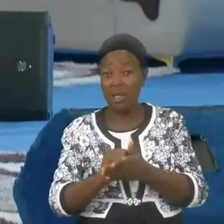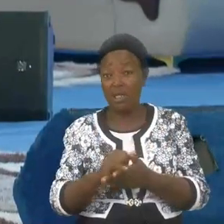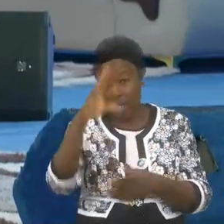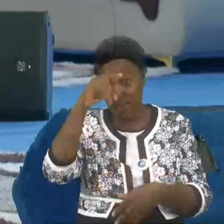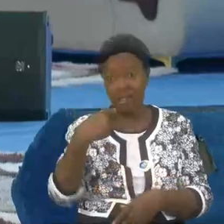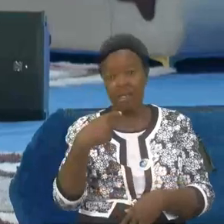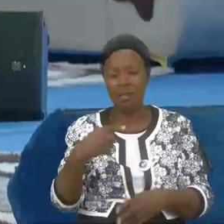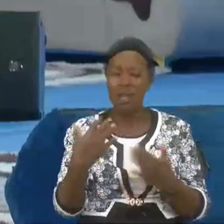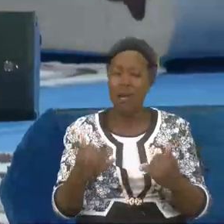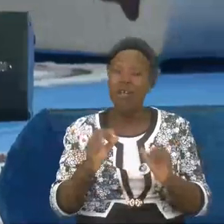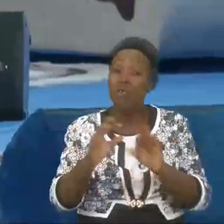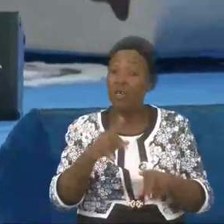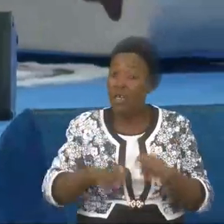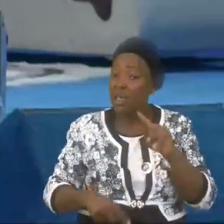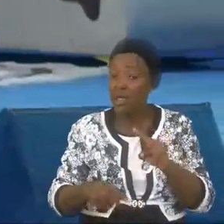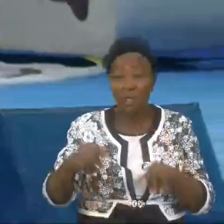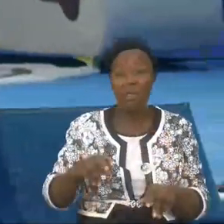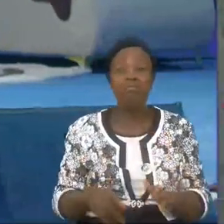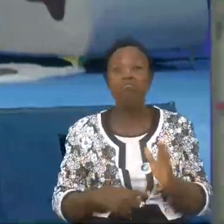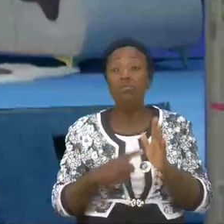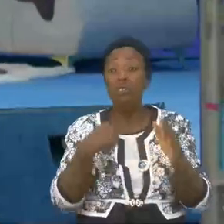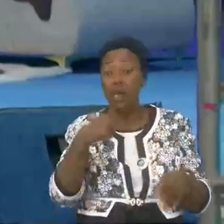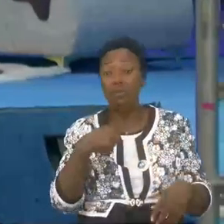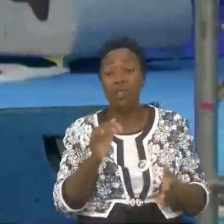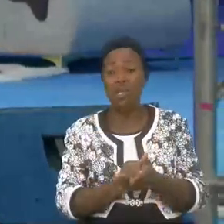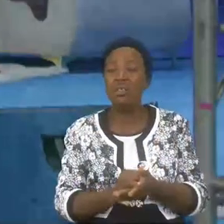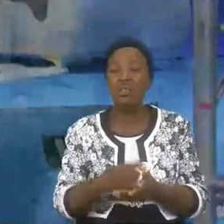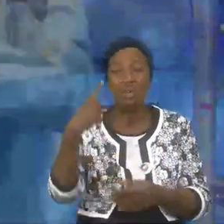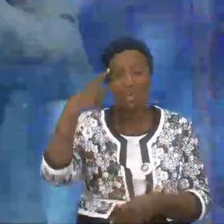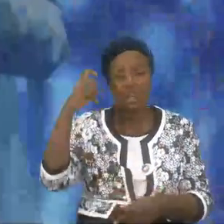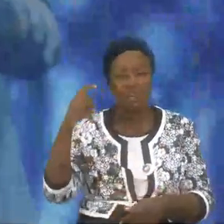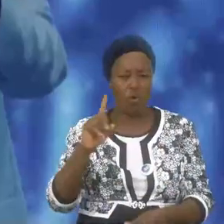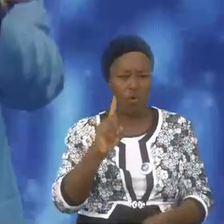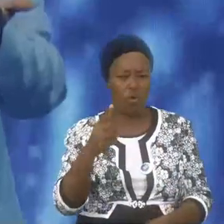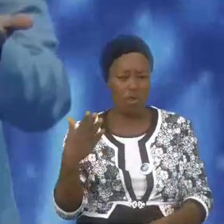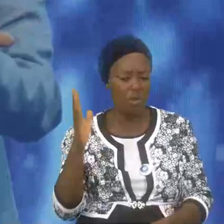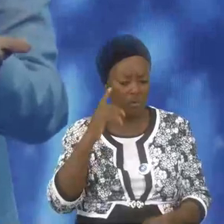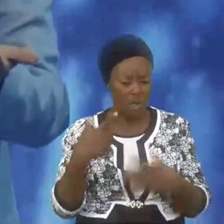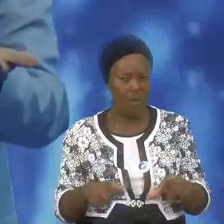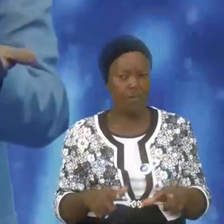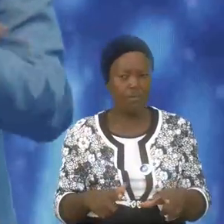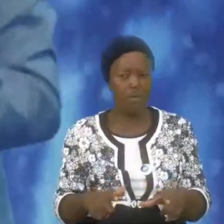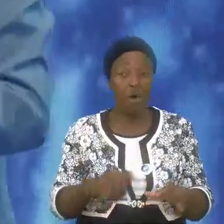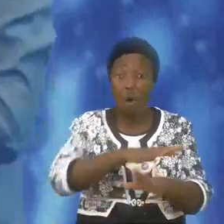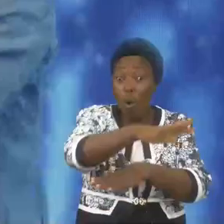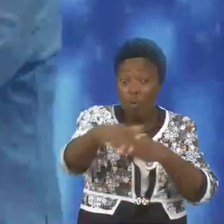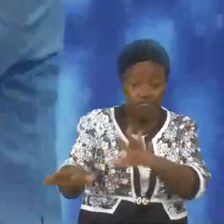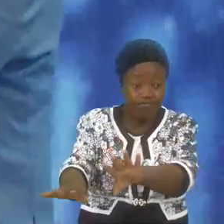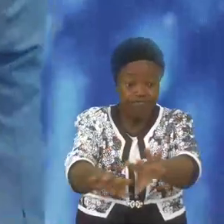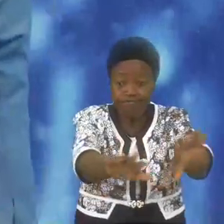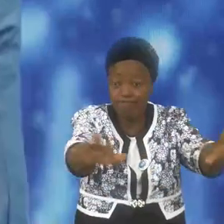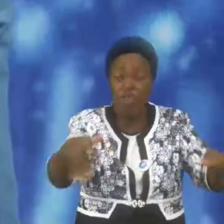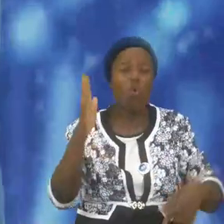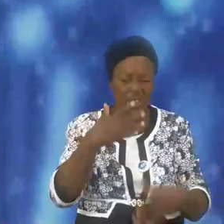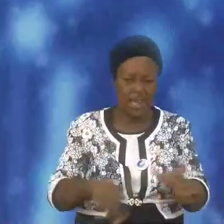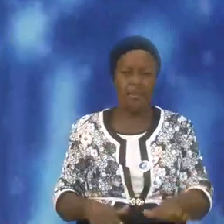maintenant, si vous ne me révélez pas ce rêve, une chose va arriver, vous tous, vous